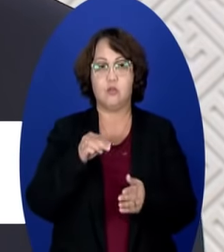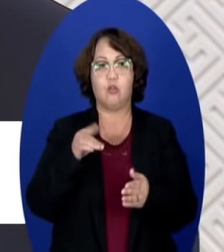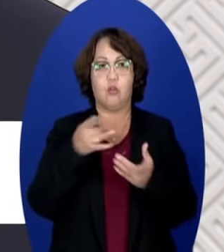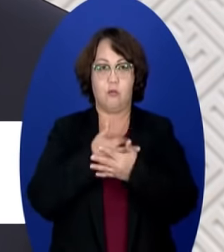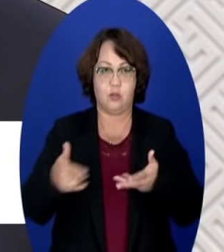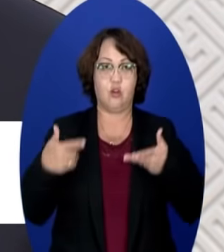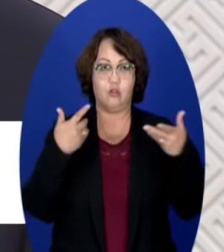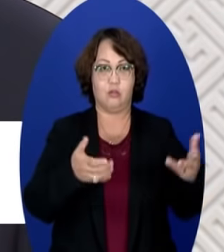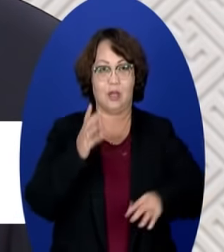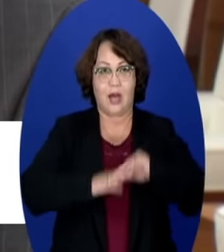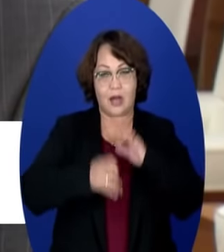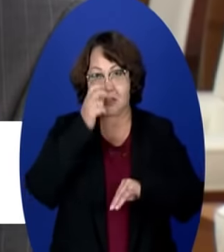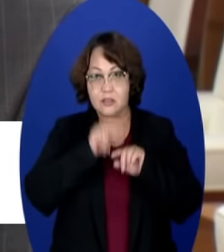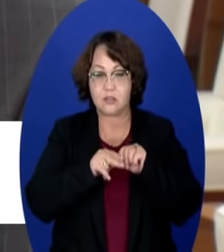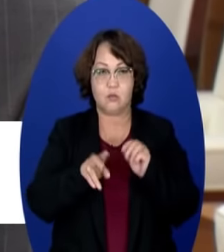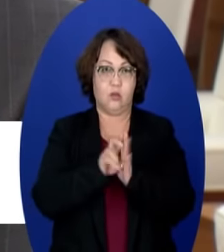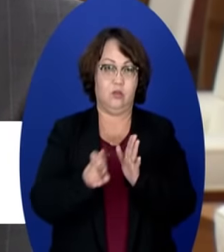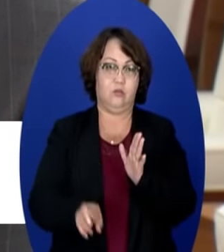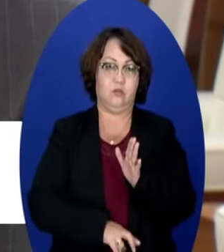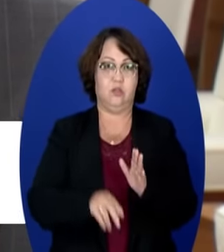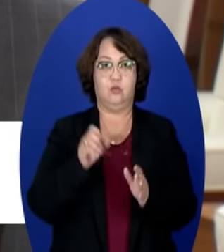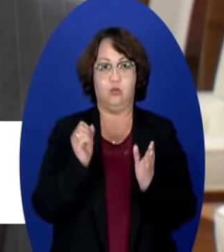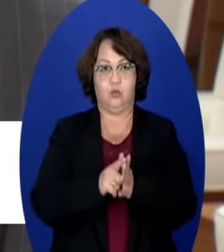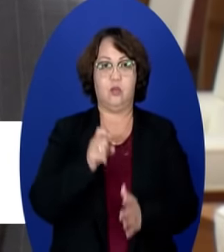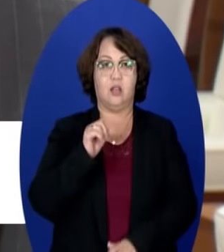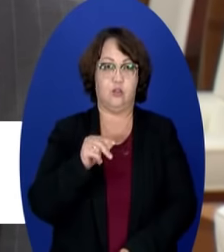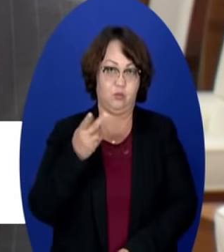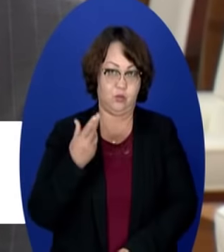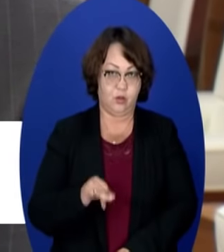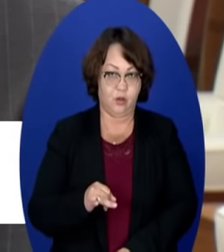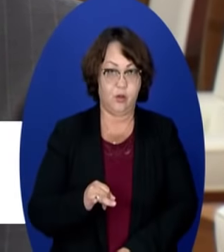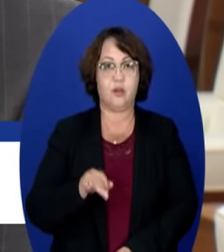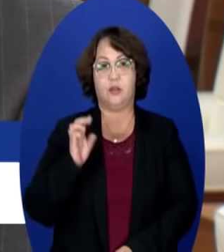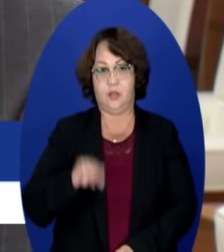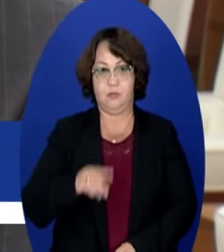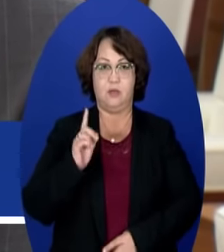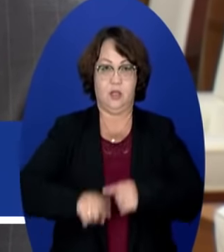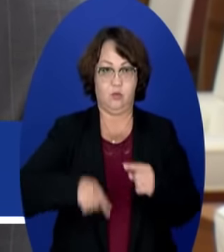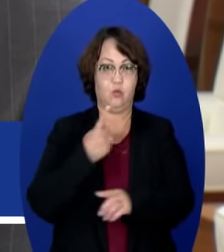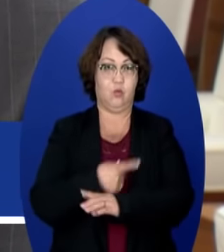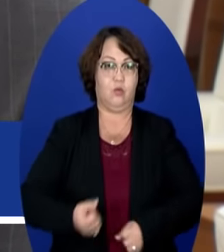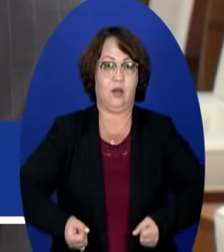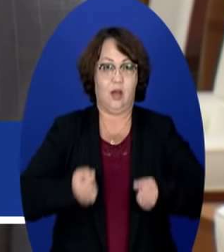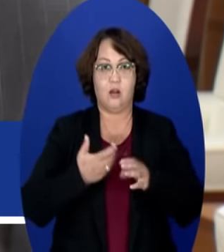болоо шалгах хэрэггүй. Энэ мэдээж ач холбогдол чухлын хувьд бол илүү үр дүн гарна.